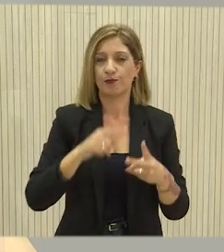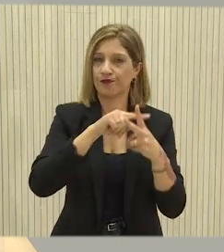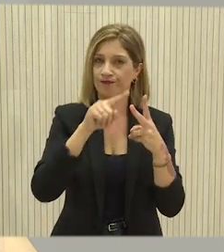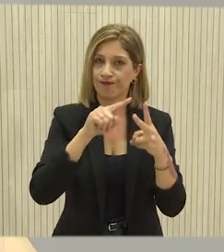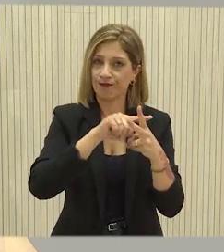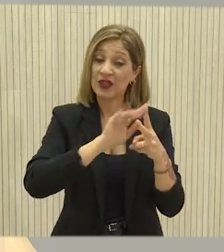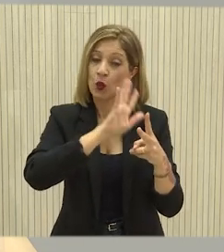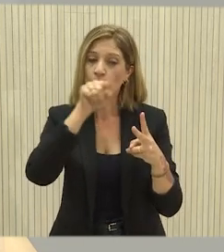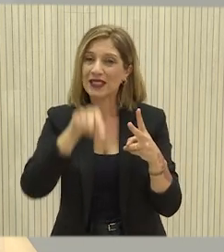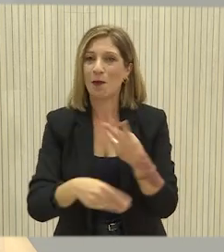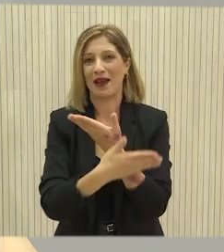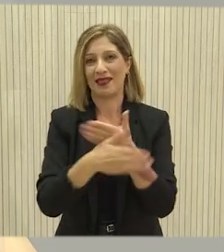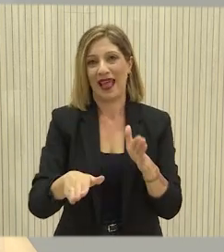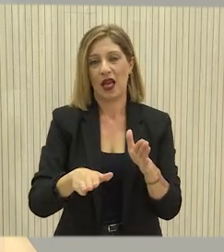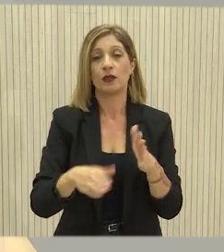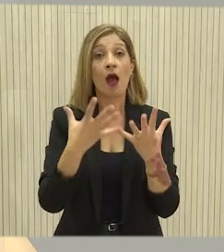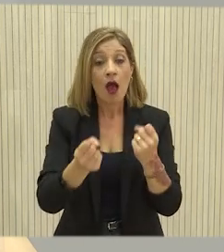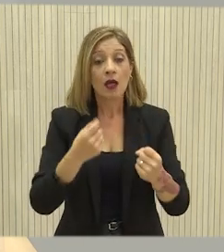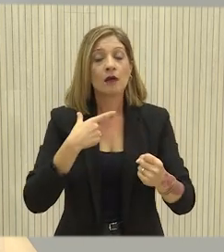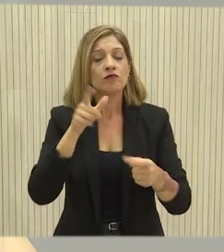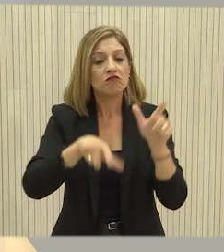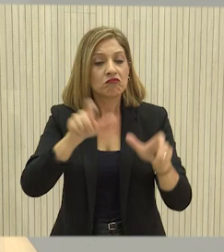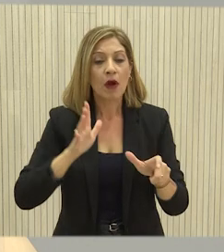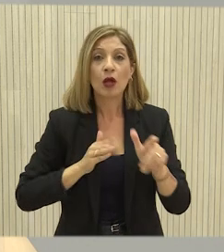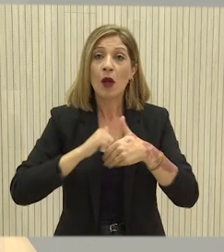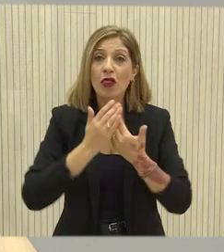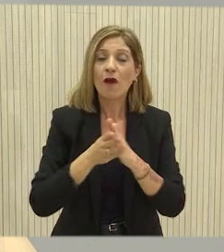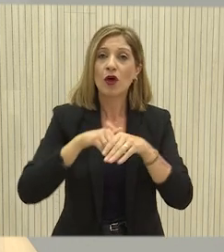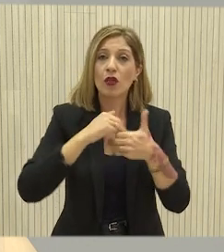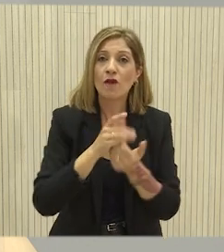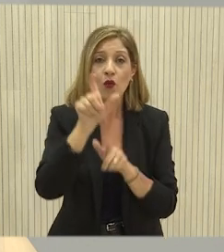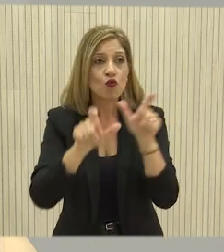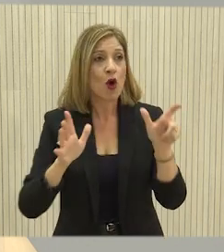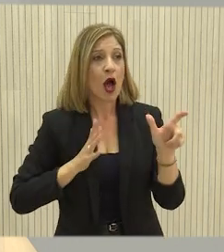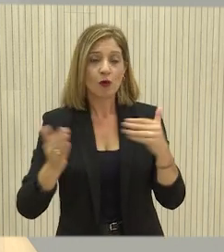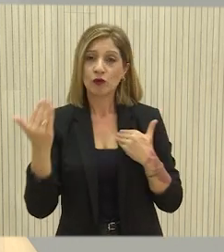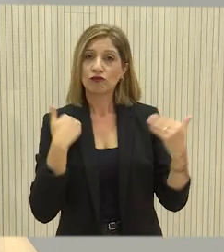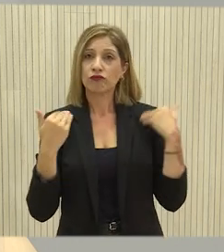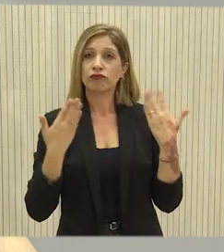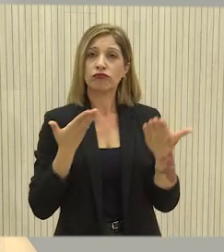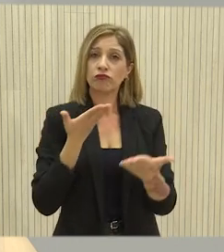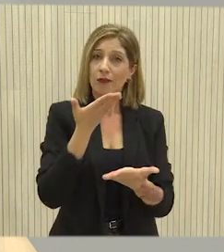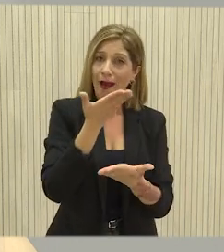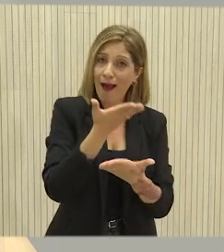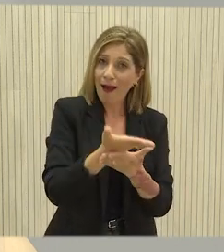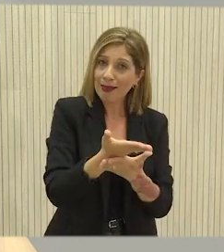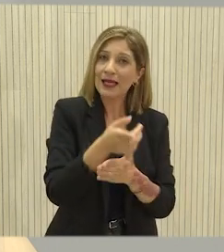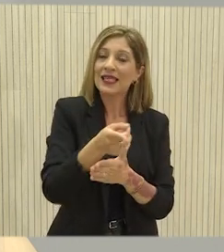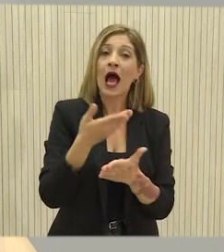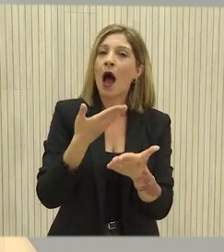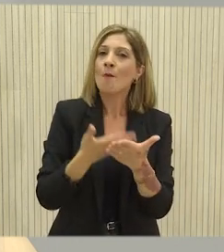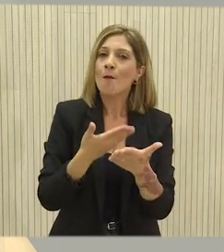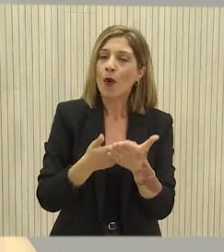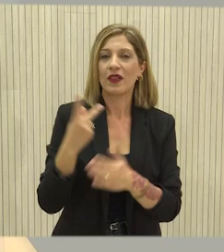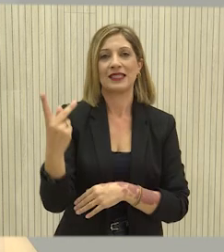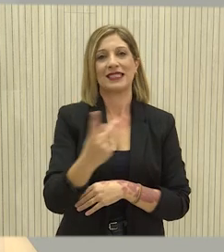Γνωμοδοτικού Συμβουλίου. Το αυξημένο ενδιαφέρον των συμπολιτών μας να συμμετέχουν στην ανοιχτή αυτή διαδικασία αποτελεί αυταπόδεικτη αναγνώριση